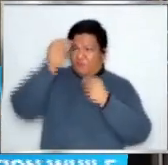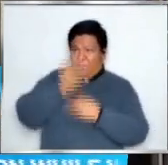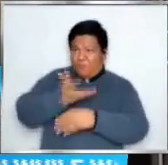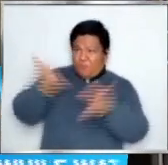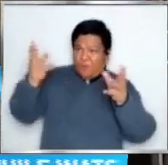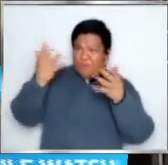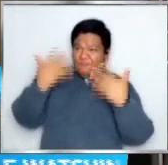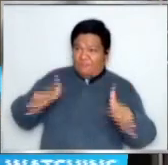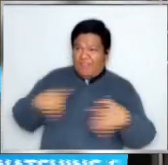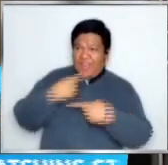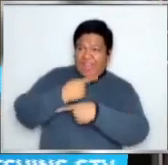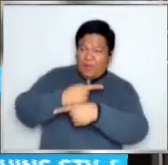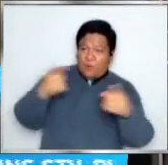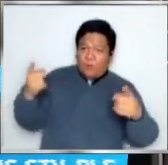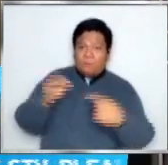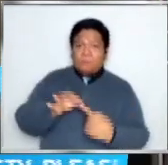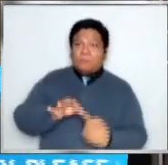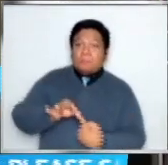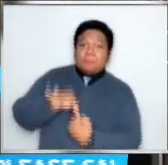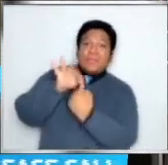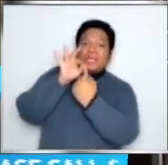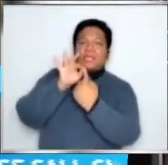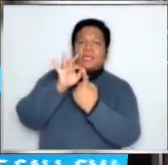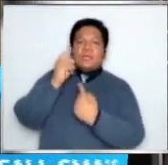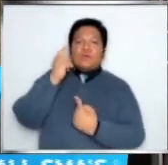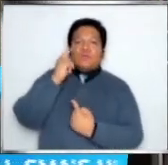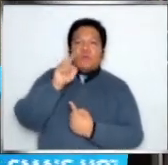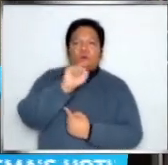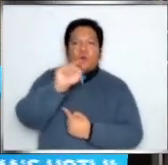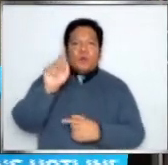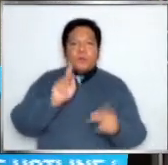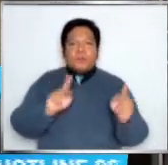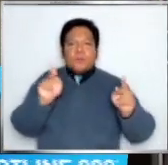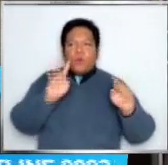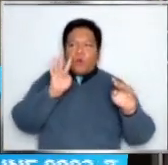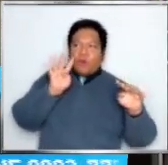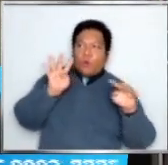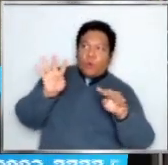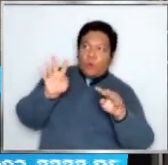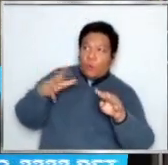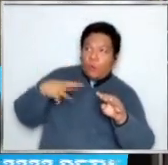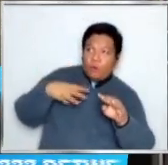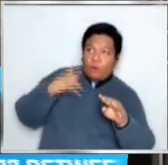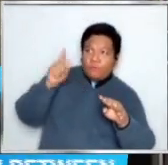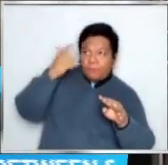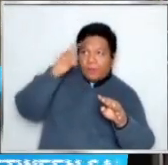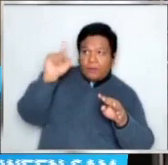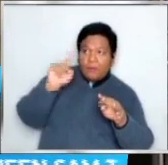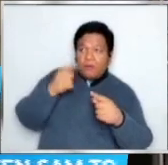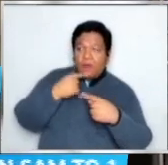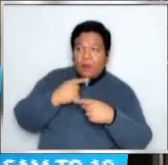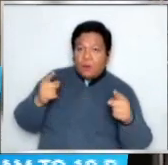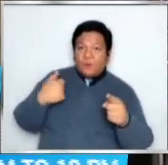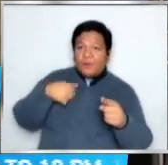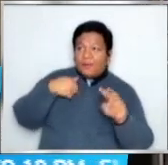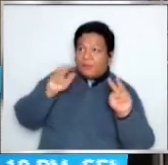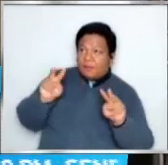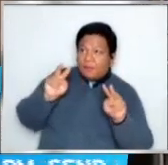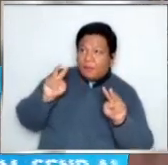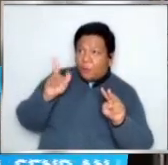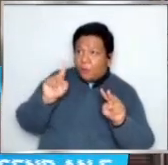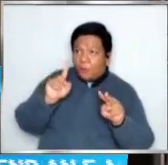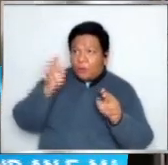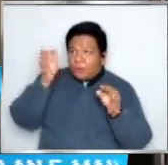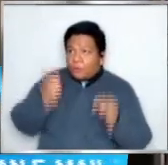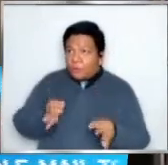na sa amin, sa mga mamamayan na nakamonitor sa gobyerno, di ba? Inaantay namin yung bawat kung ano ng